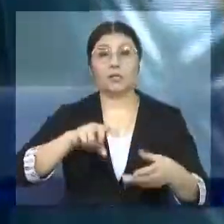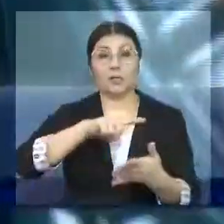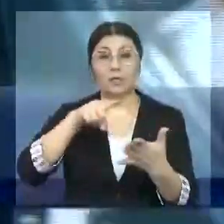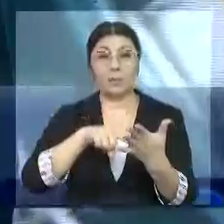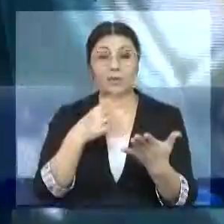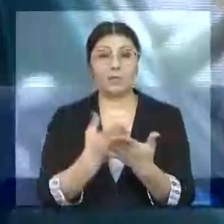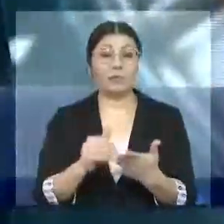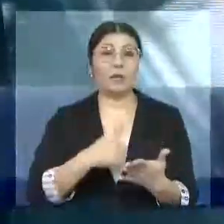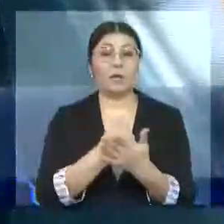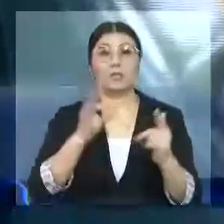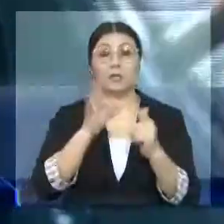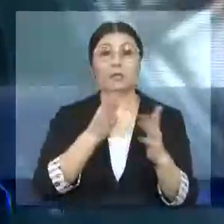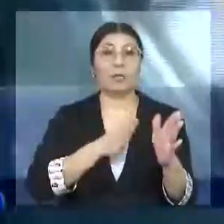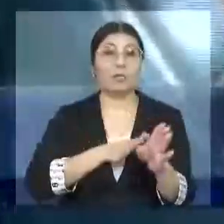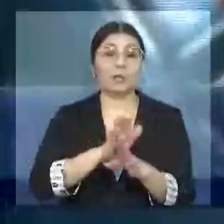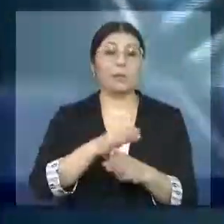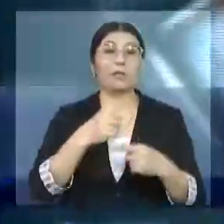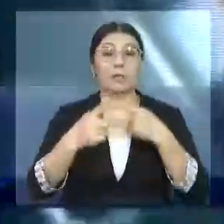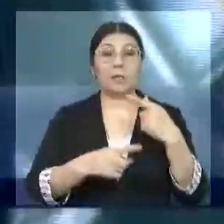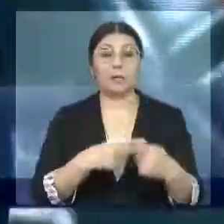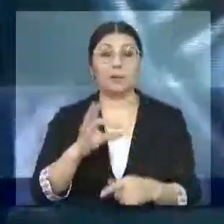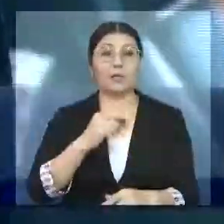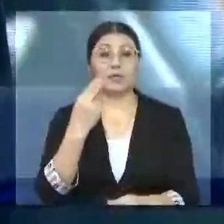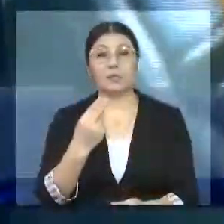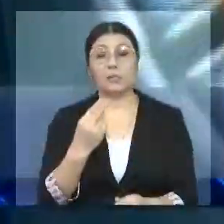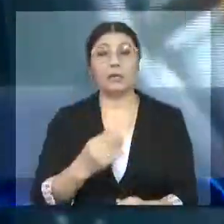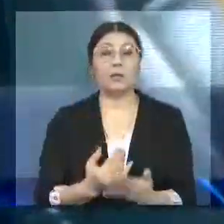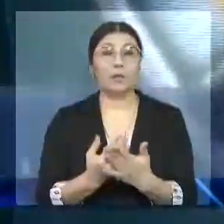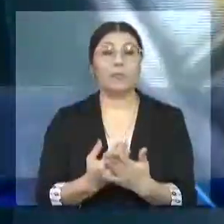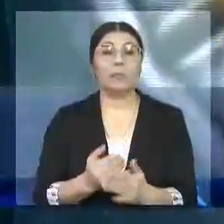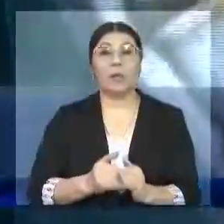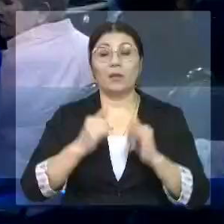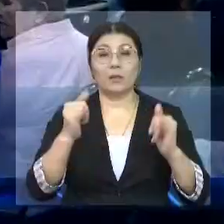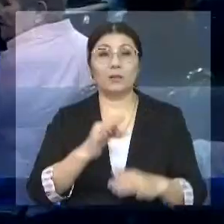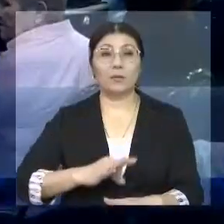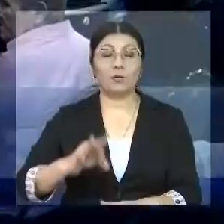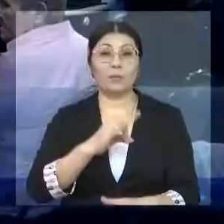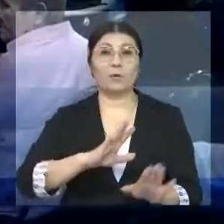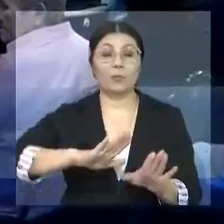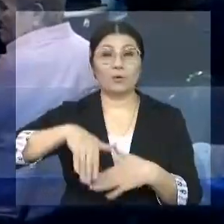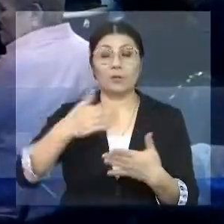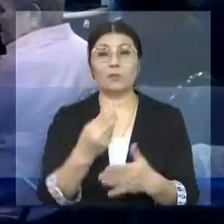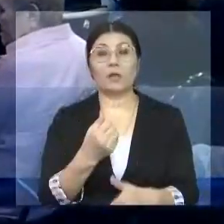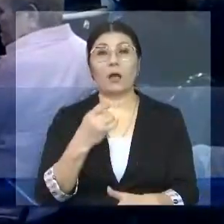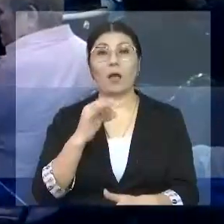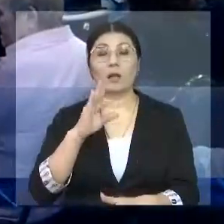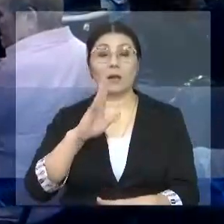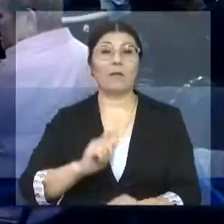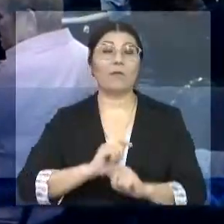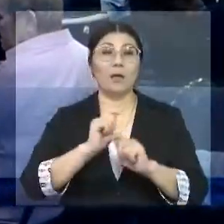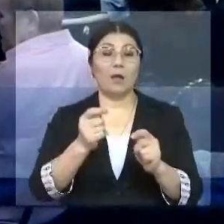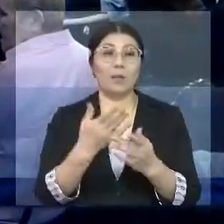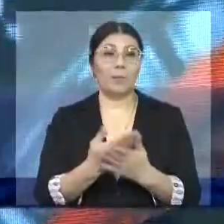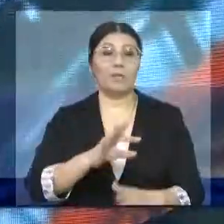Основная цель – обеспечение дальнейшего экономического развития региона и повышение благосостояния населения. После этого Асхат Шахаров вручил